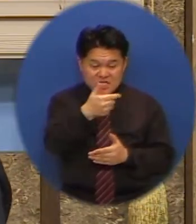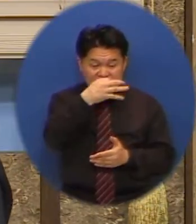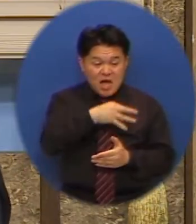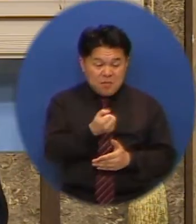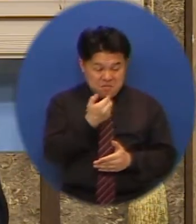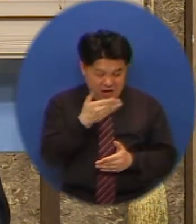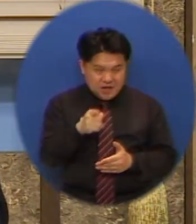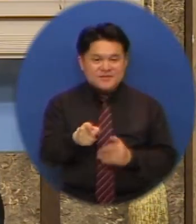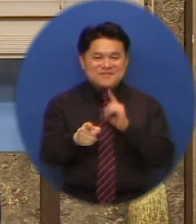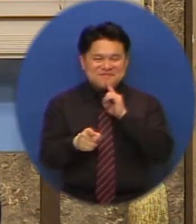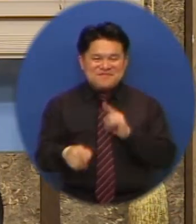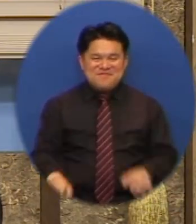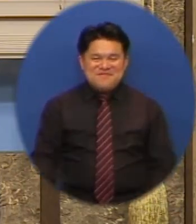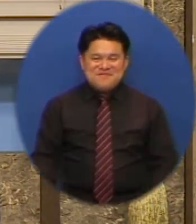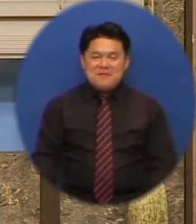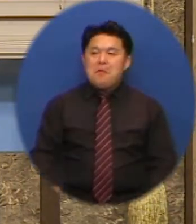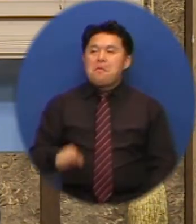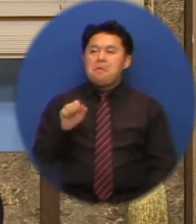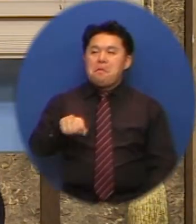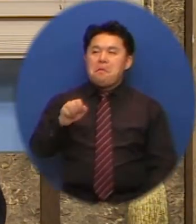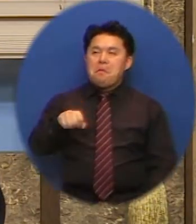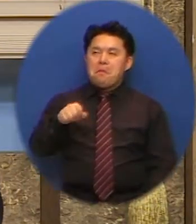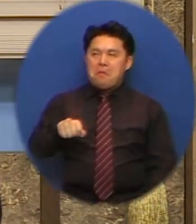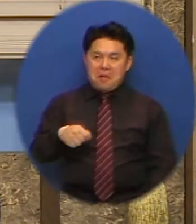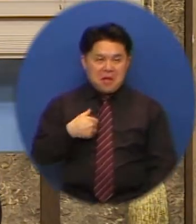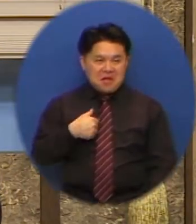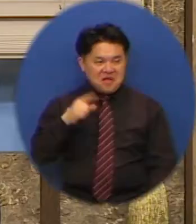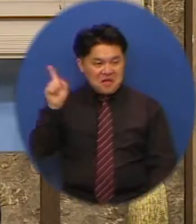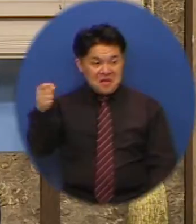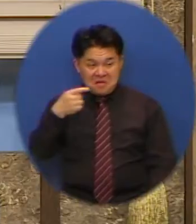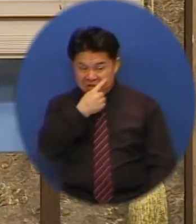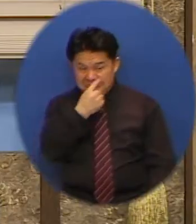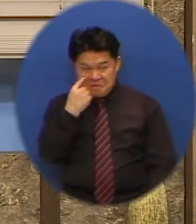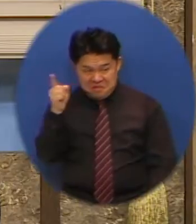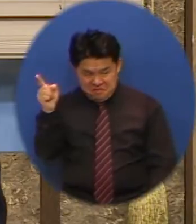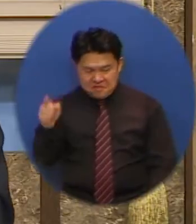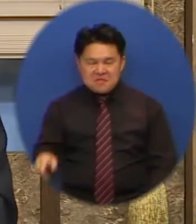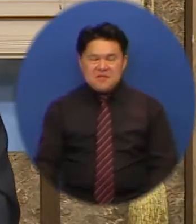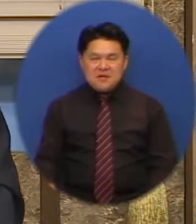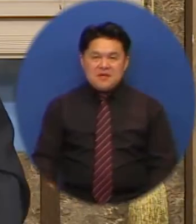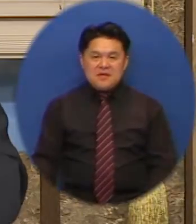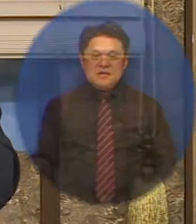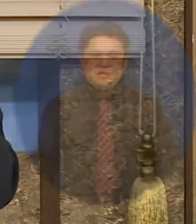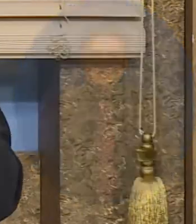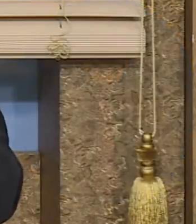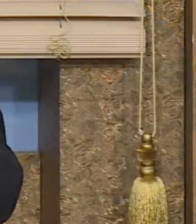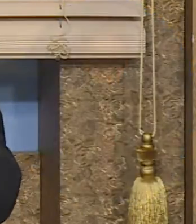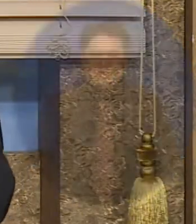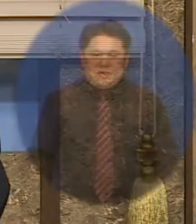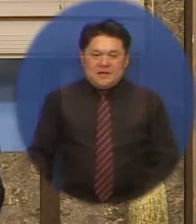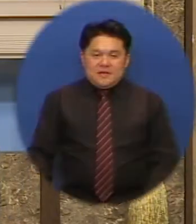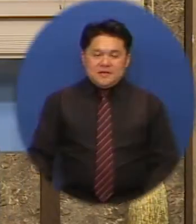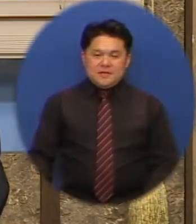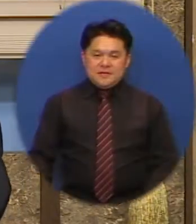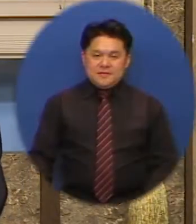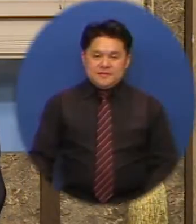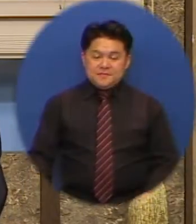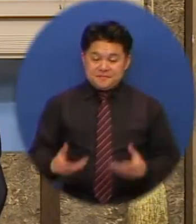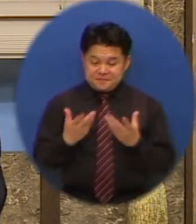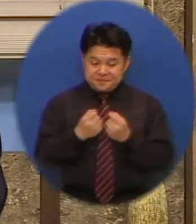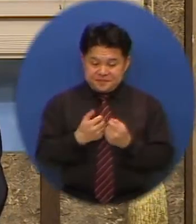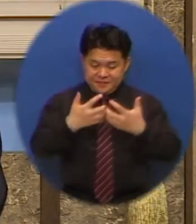이제 말씀도 드렸더니 검토해 보겠다 이런 얘기를 하셨어요. 네. 그래서 이렇게 이